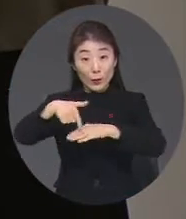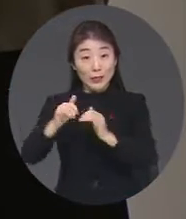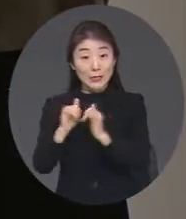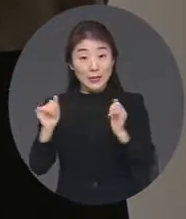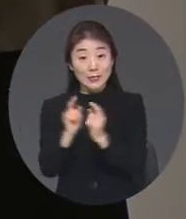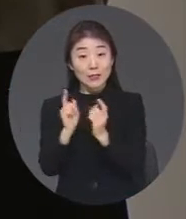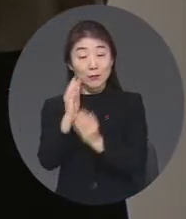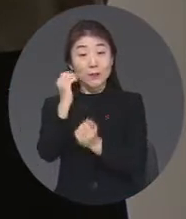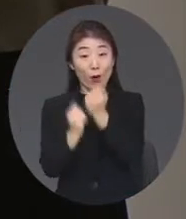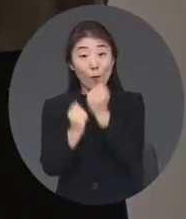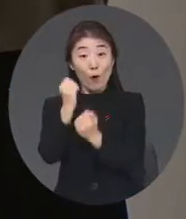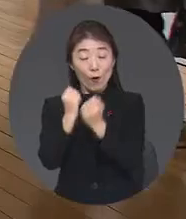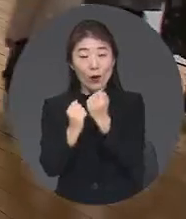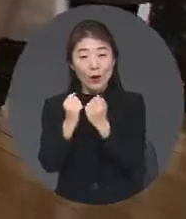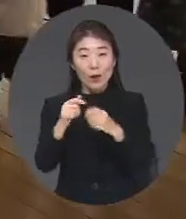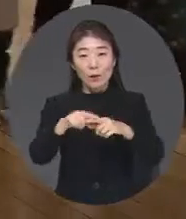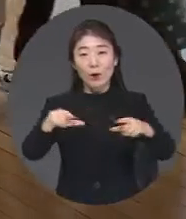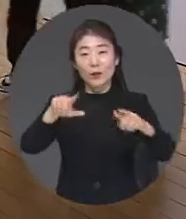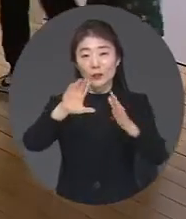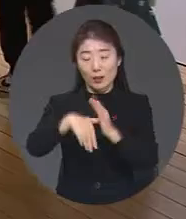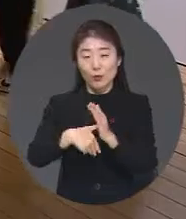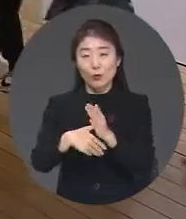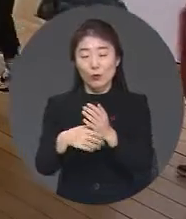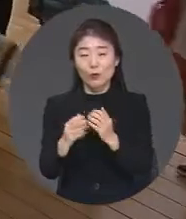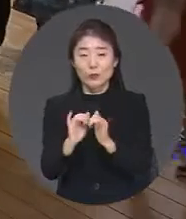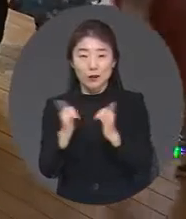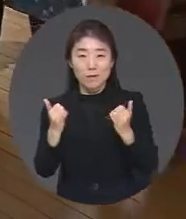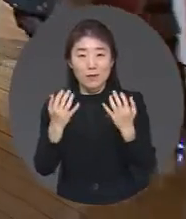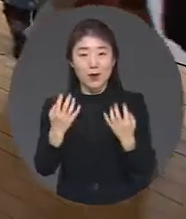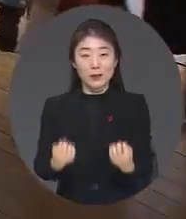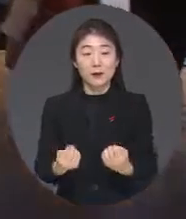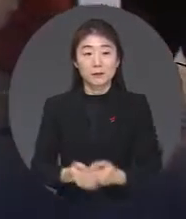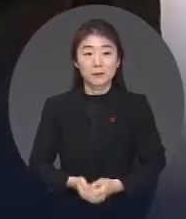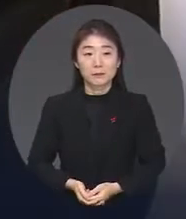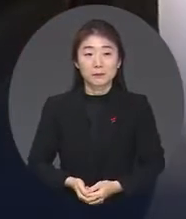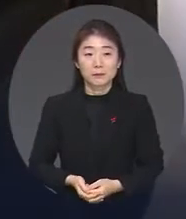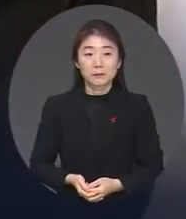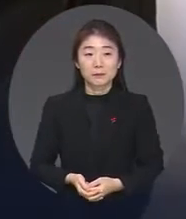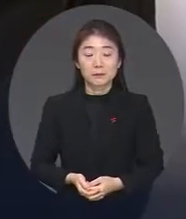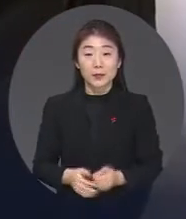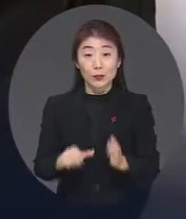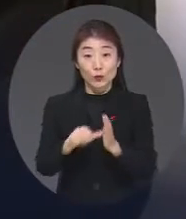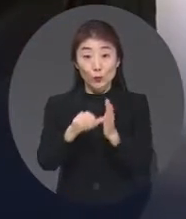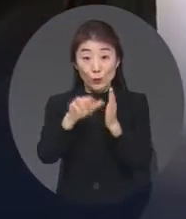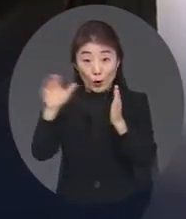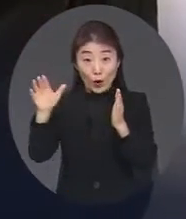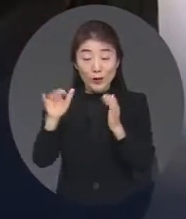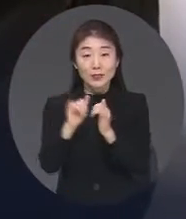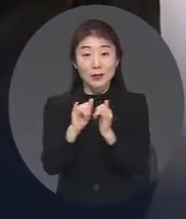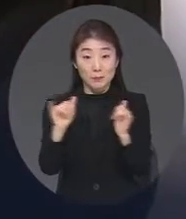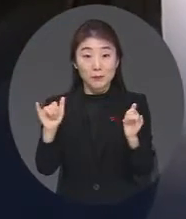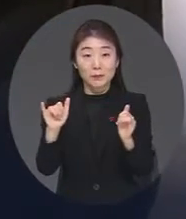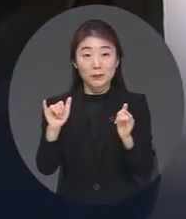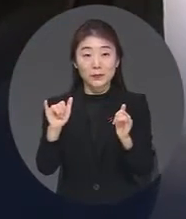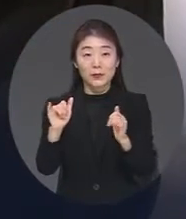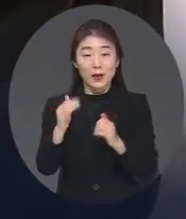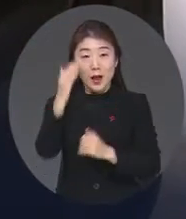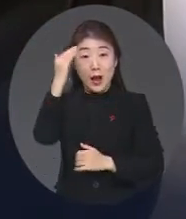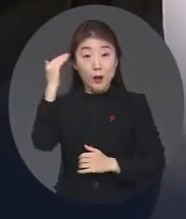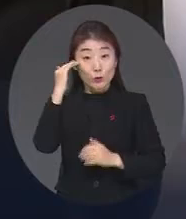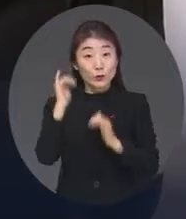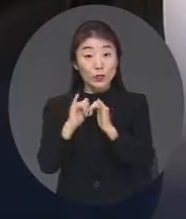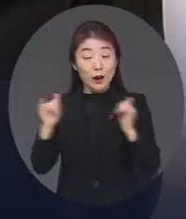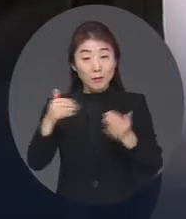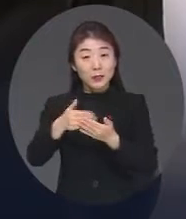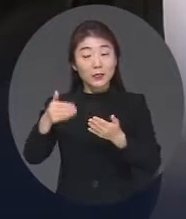전시 설명회는 평일에도 수십 명이 함께합니다. 유명한 작가들, 특히 우리나라 작가의 작품을